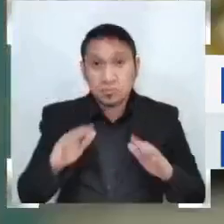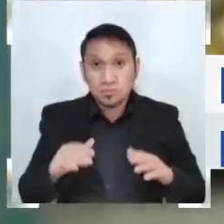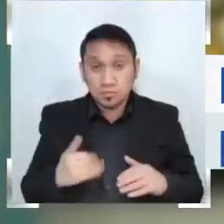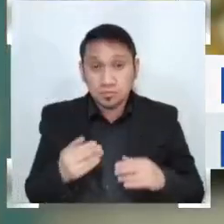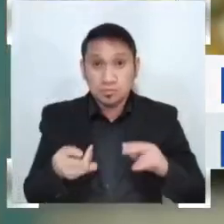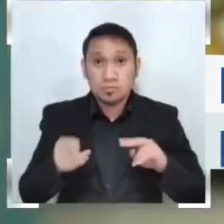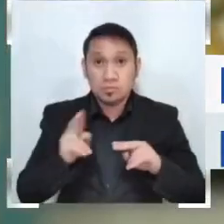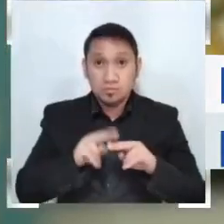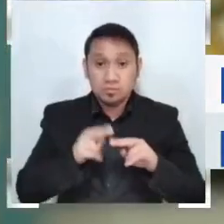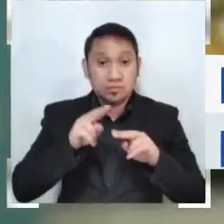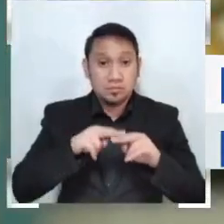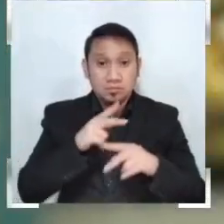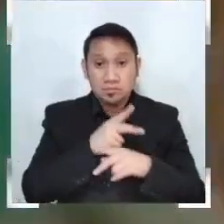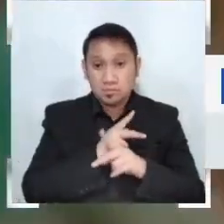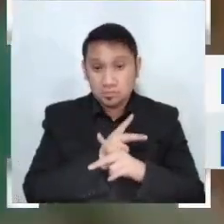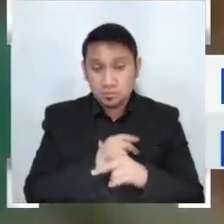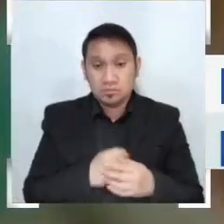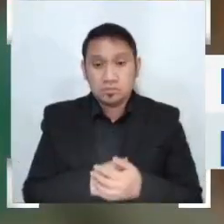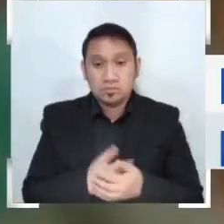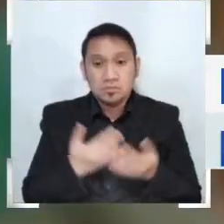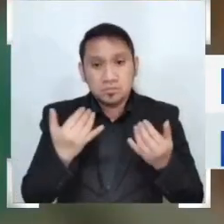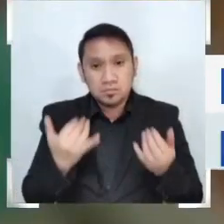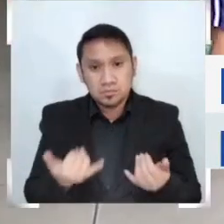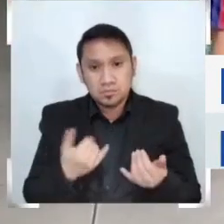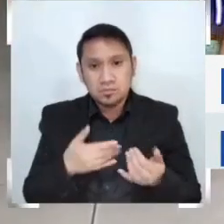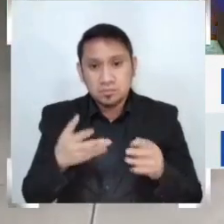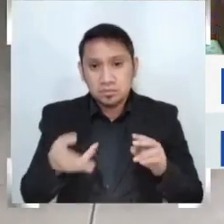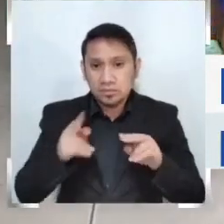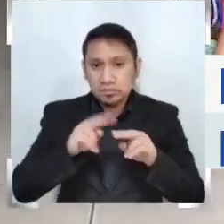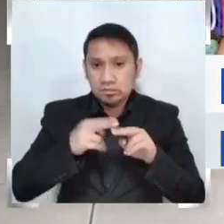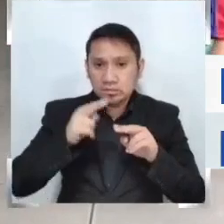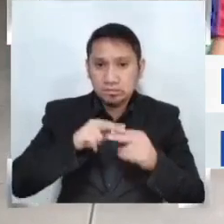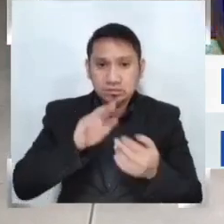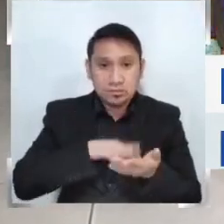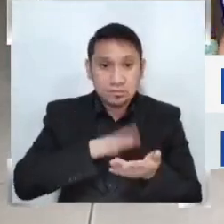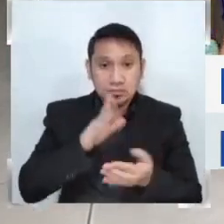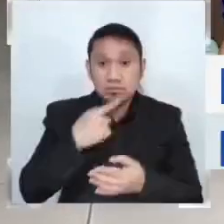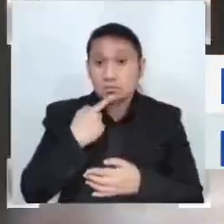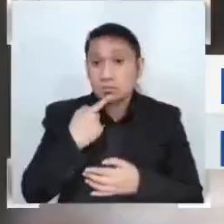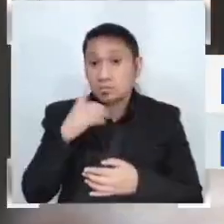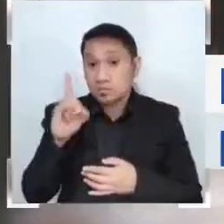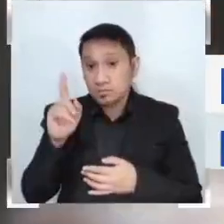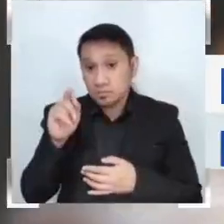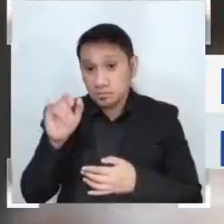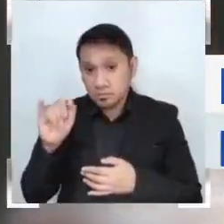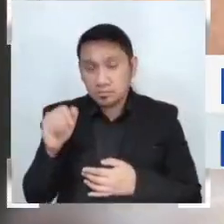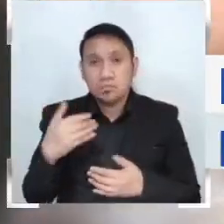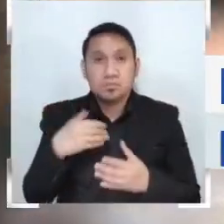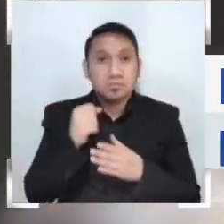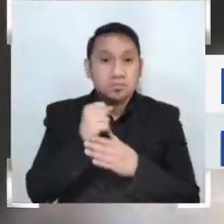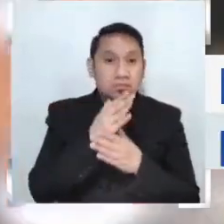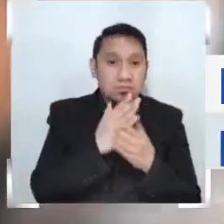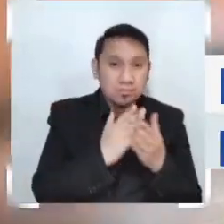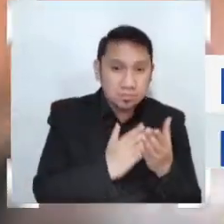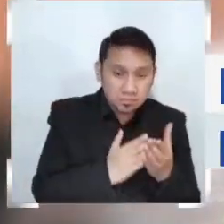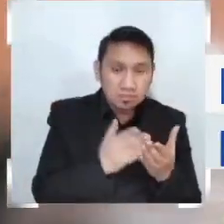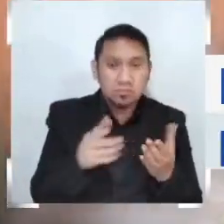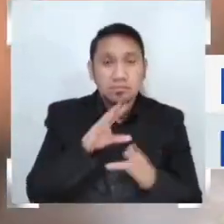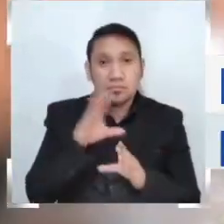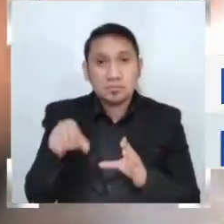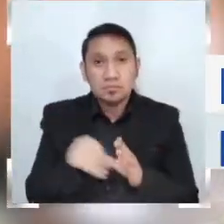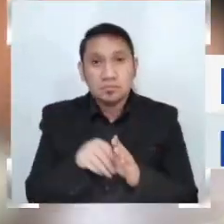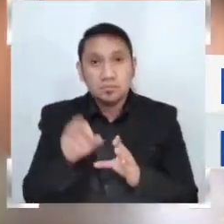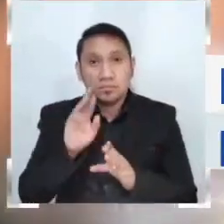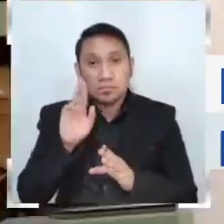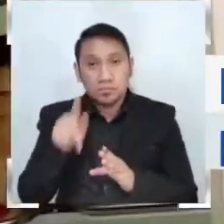production. Sa gitna na nagtataas ang presyo ng ilang bilihin, sabi ng DTI, may ilang bilihin sa claw ng SRP ang papayagan pang